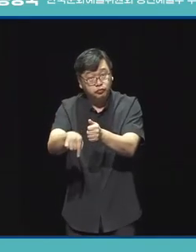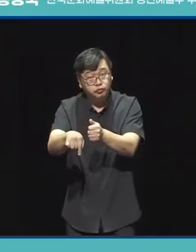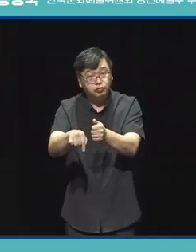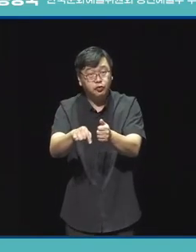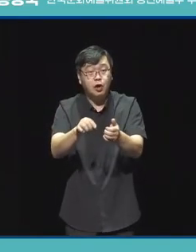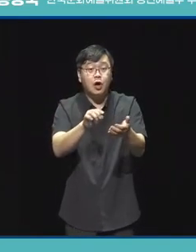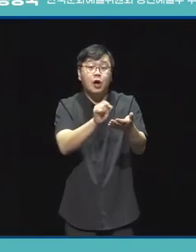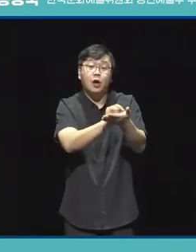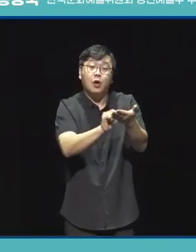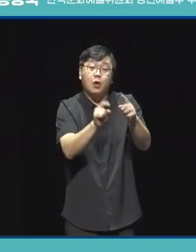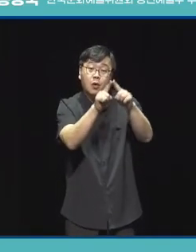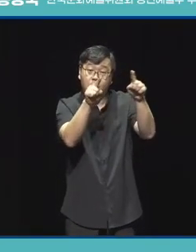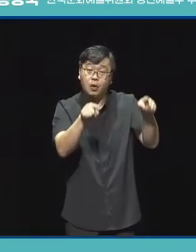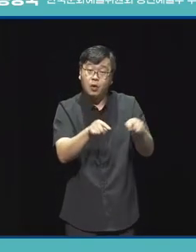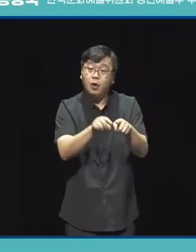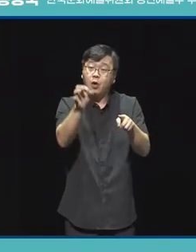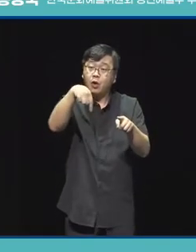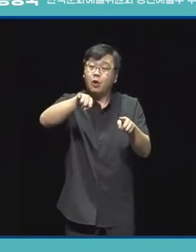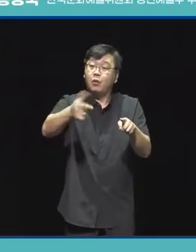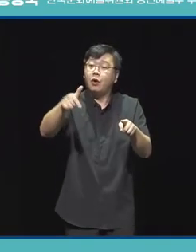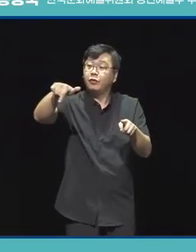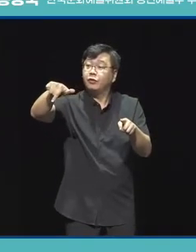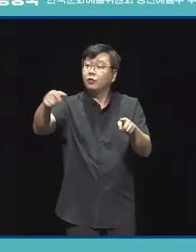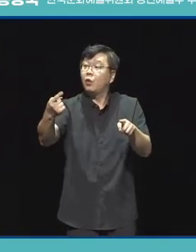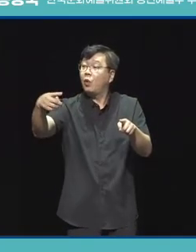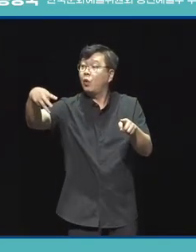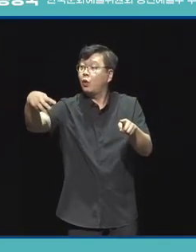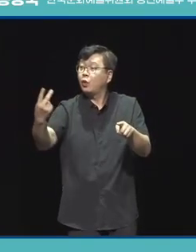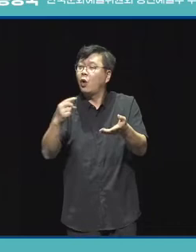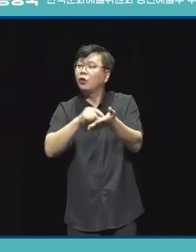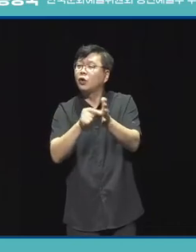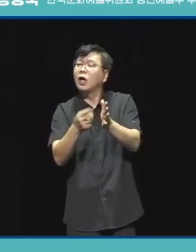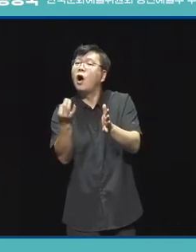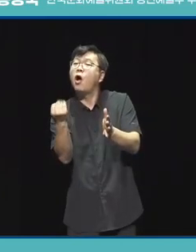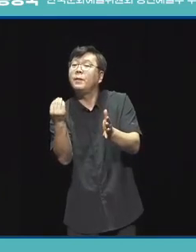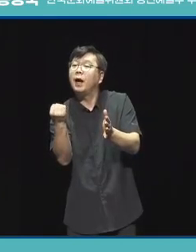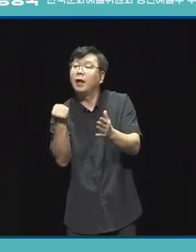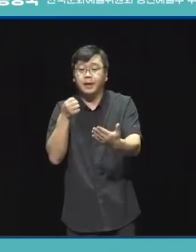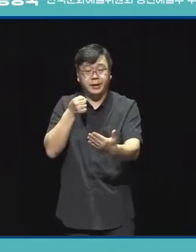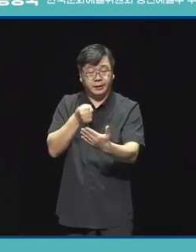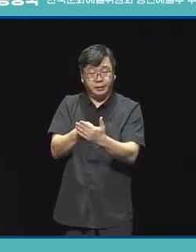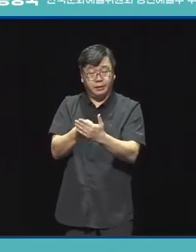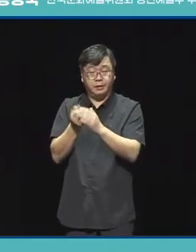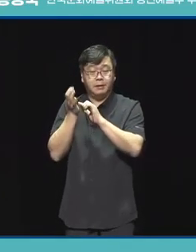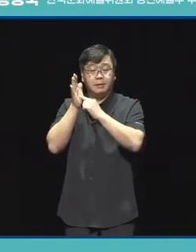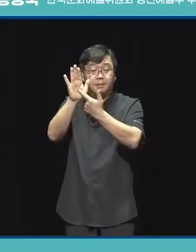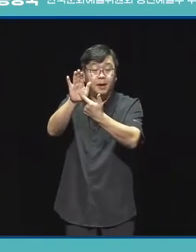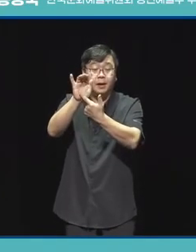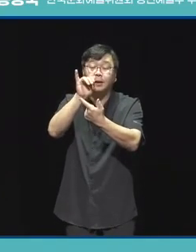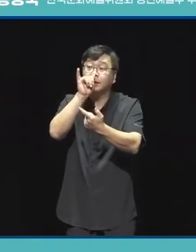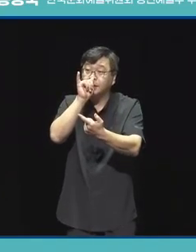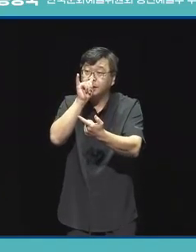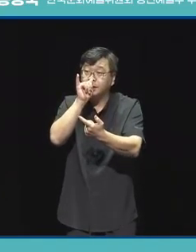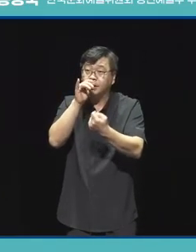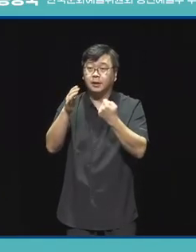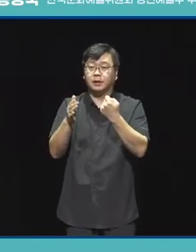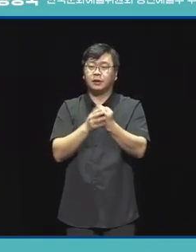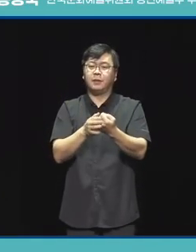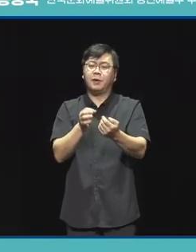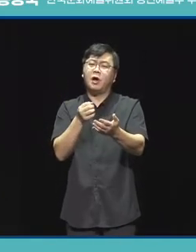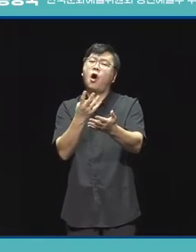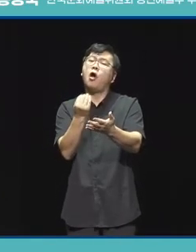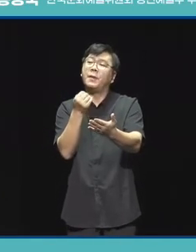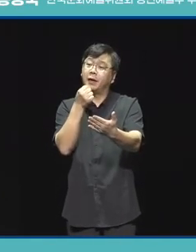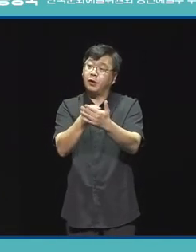평균치들을 산정을 합니다 그래서 그 단가 기준들이 나오면 선정된 사업에 대해서는 안내 드리도록